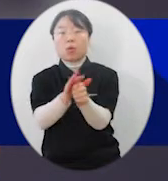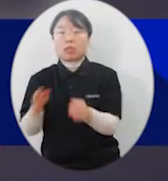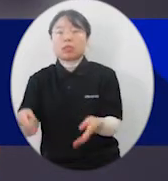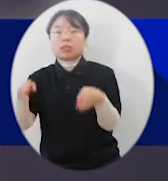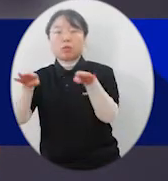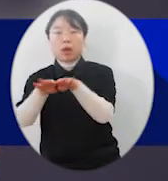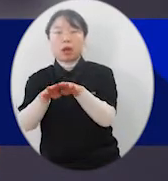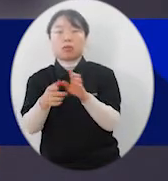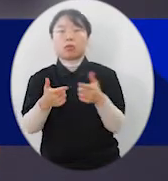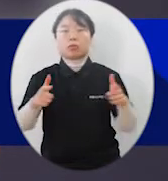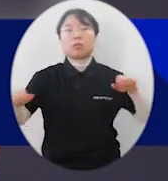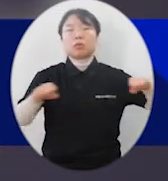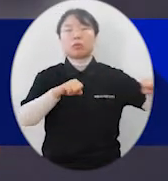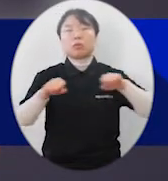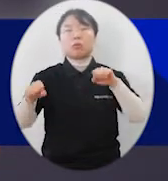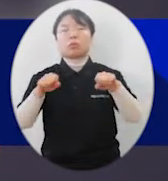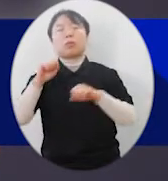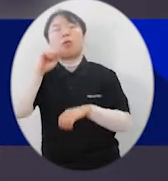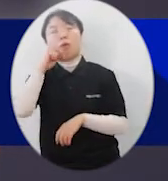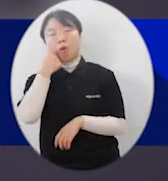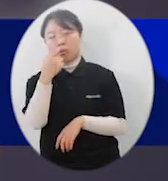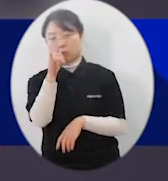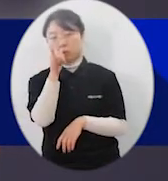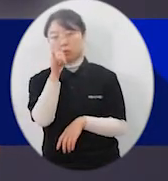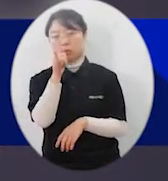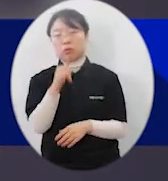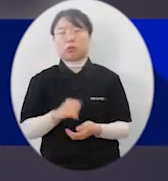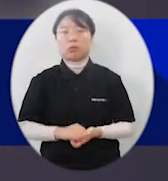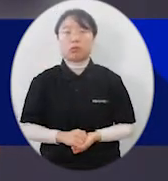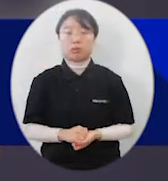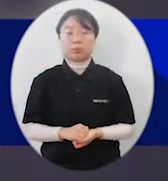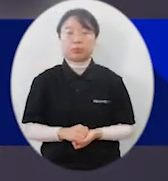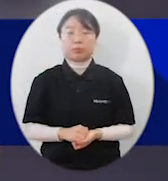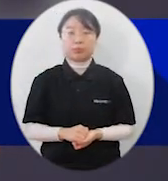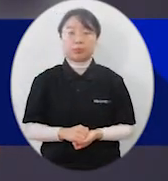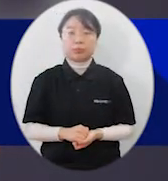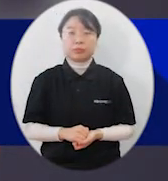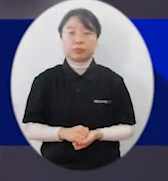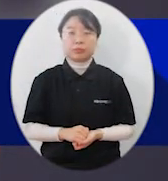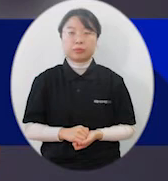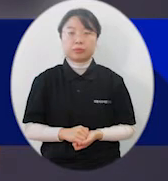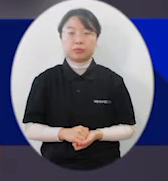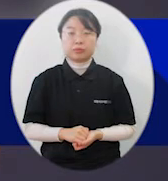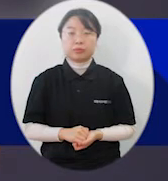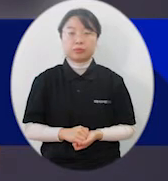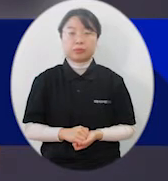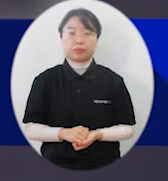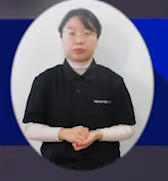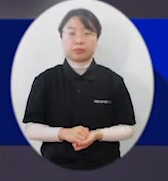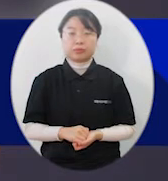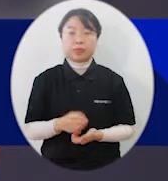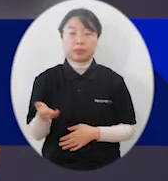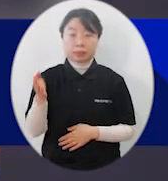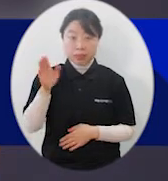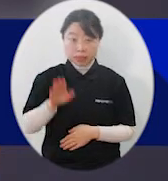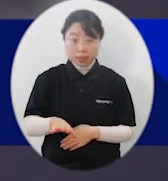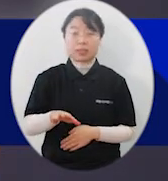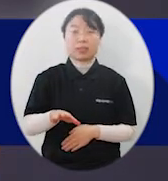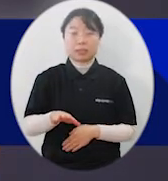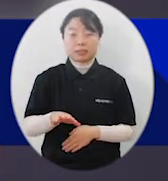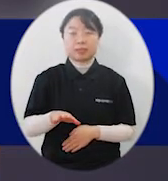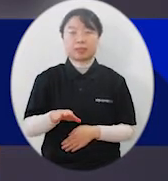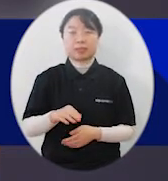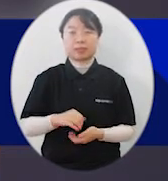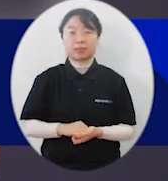주시는 기관 모두가 사실 원활하게 이렇게 돌아가지 않다 보니까 어려움이 많으셨을 텐데 그럼에도